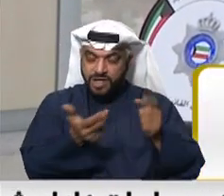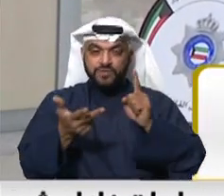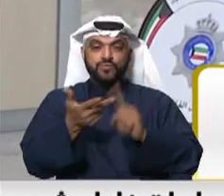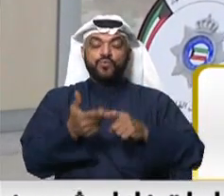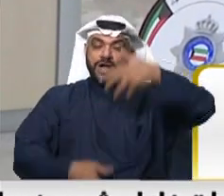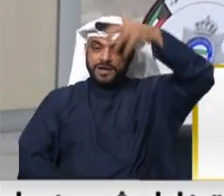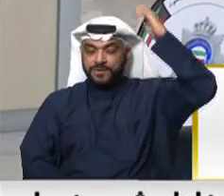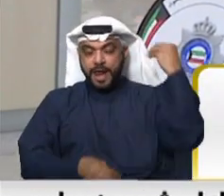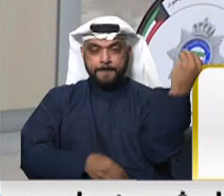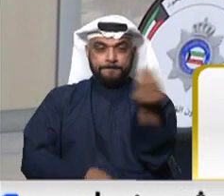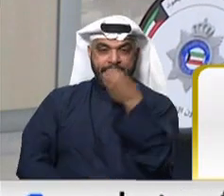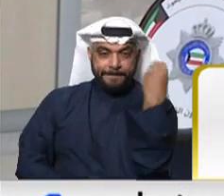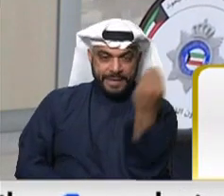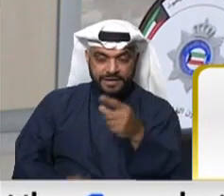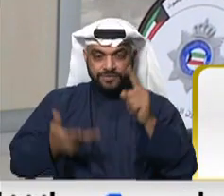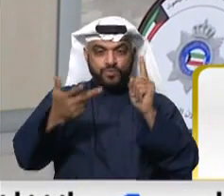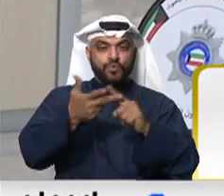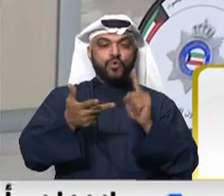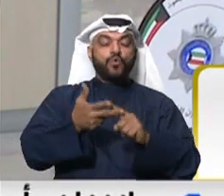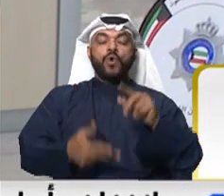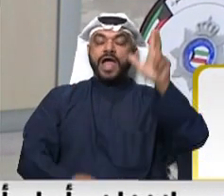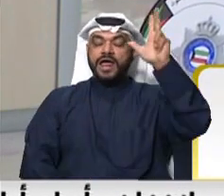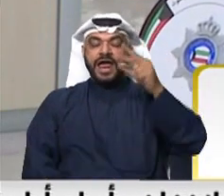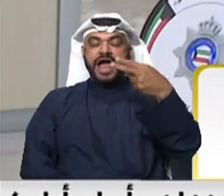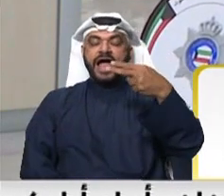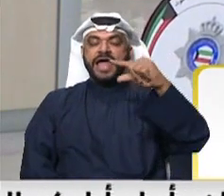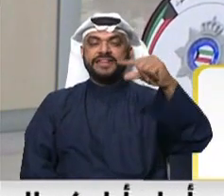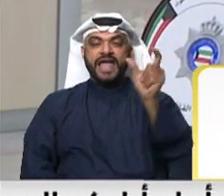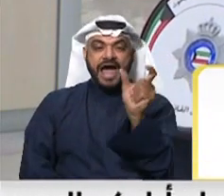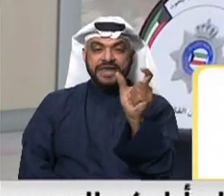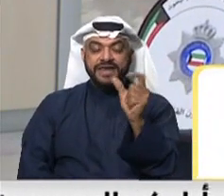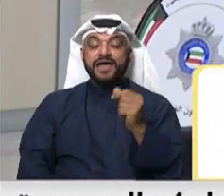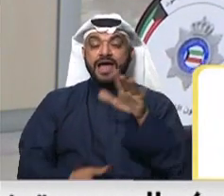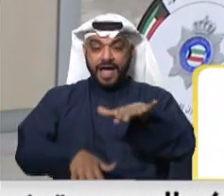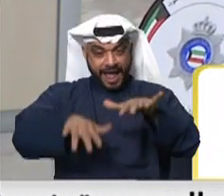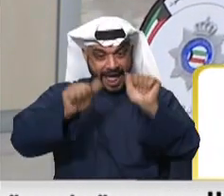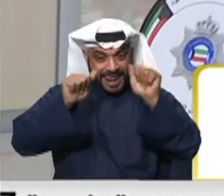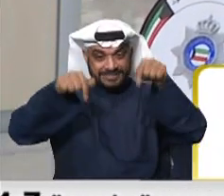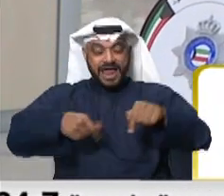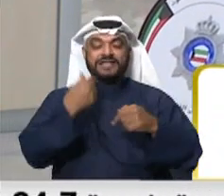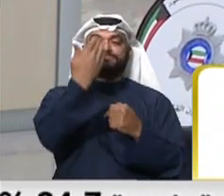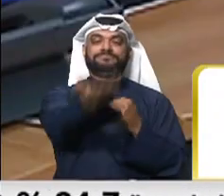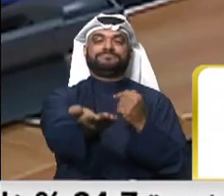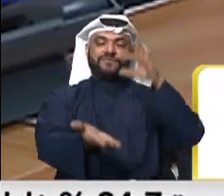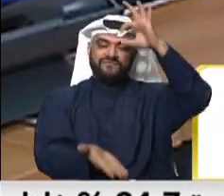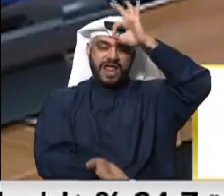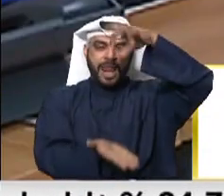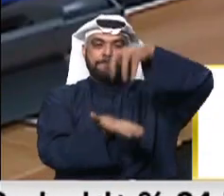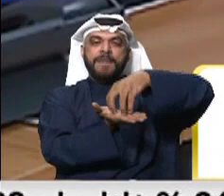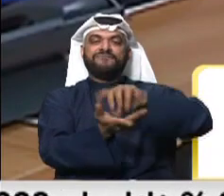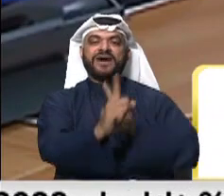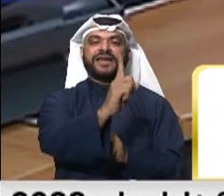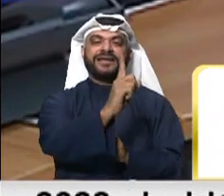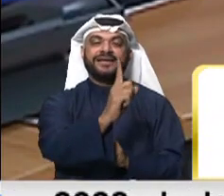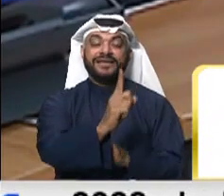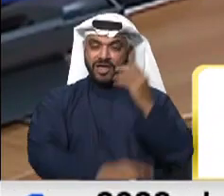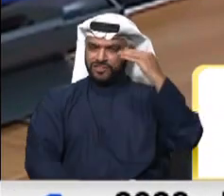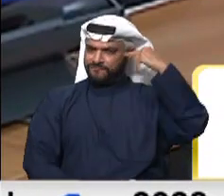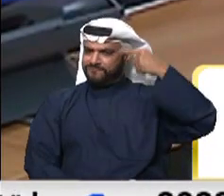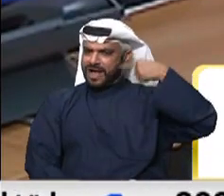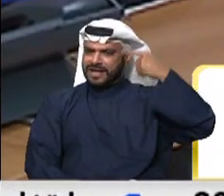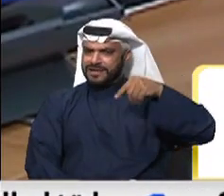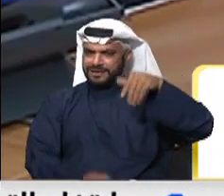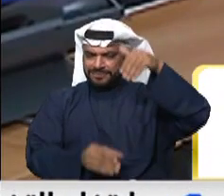الدائره مخفر العدان وتقديم طلب الاستماره الترشح الى المخفر المختص اداره شؤون